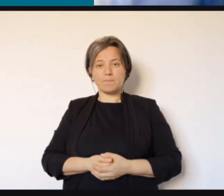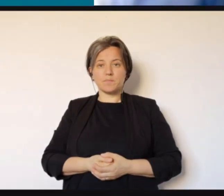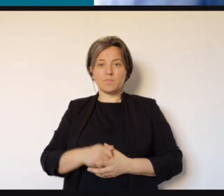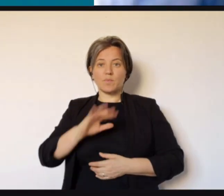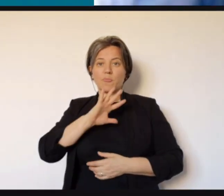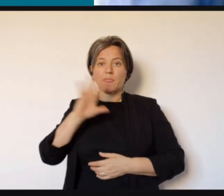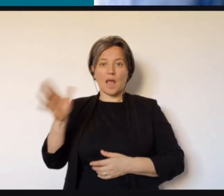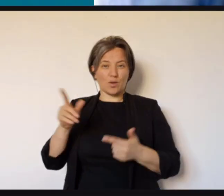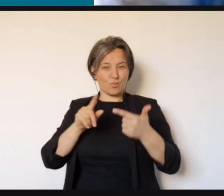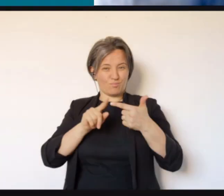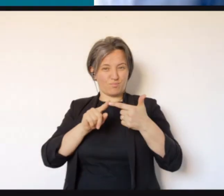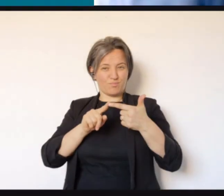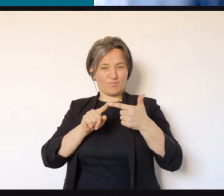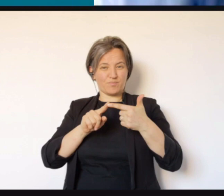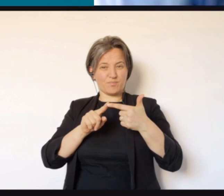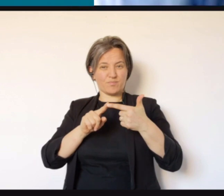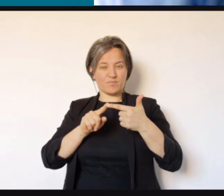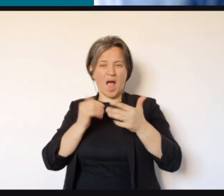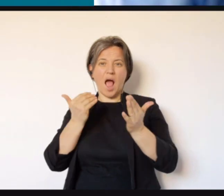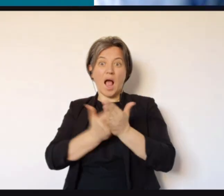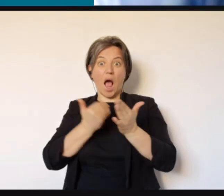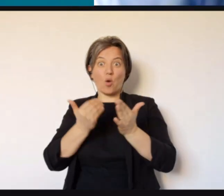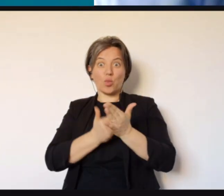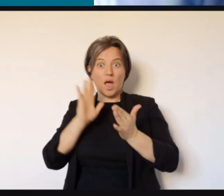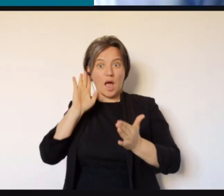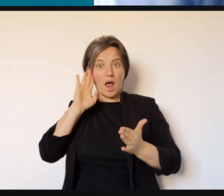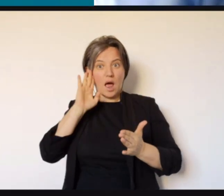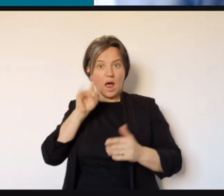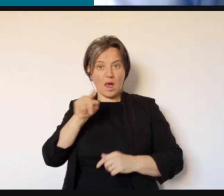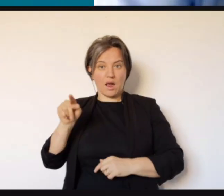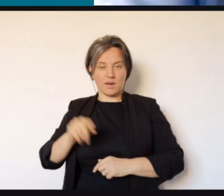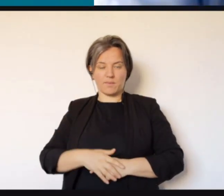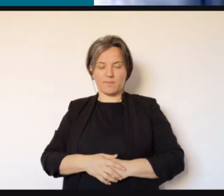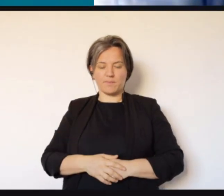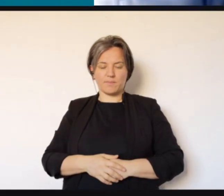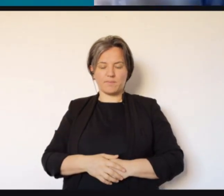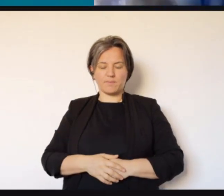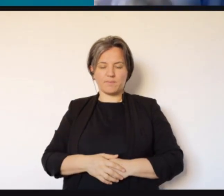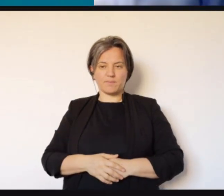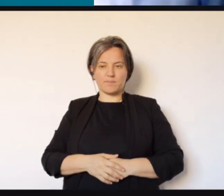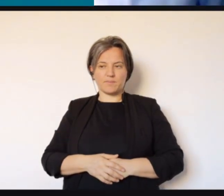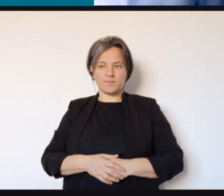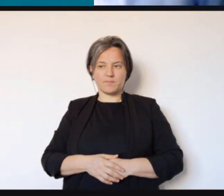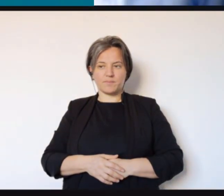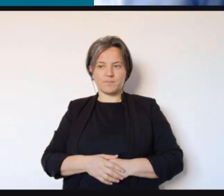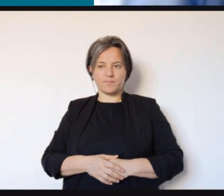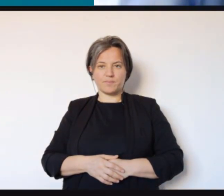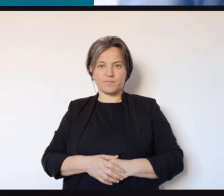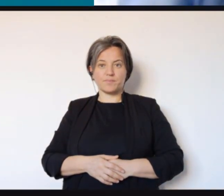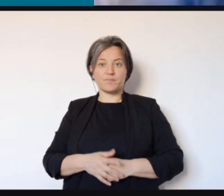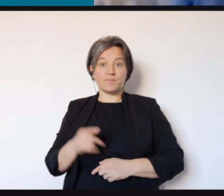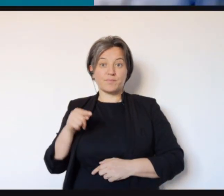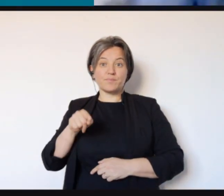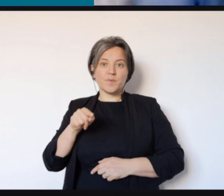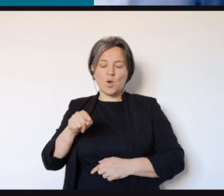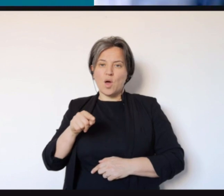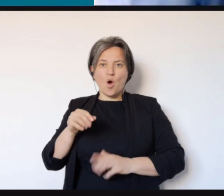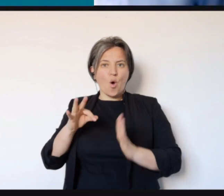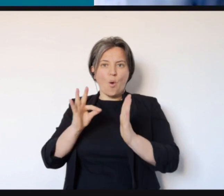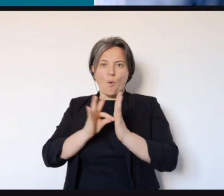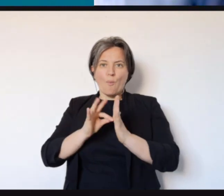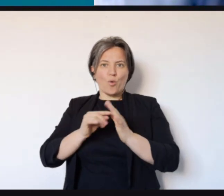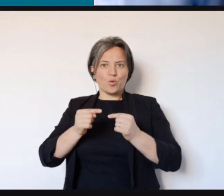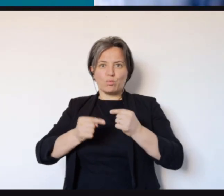Un altro aspetto è quello della cautela, che è una cosa che ci porteremo dietro e che ci